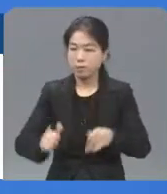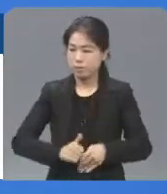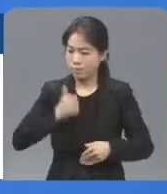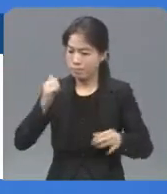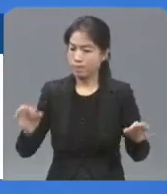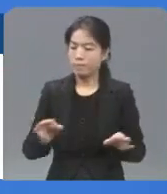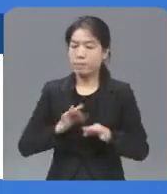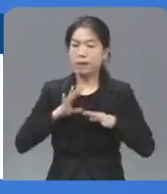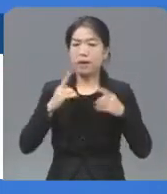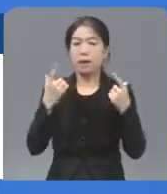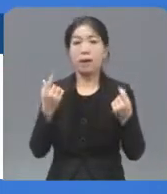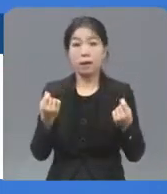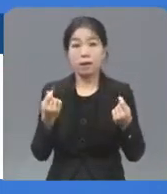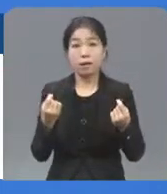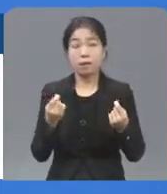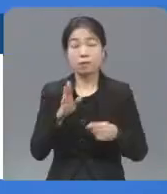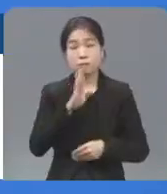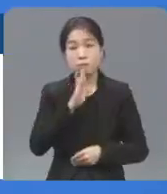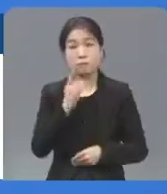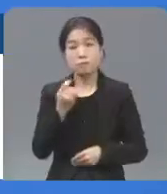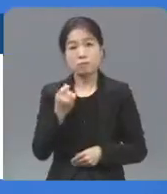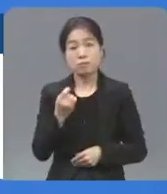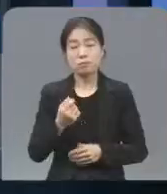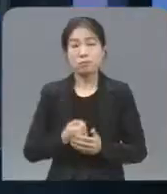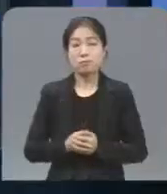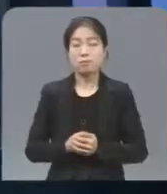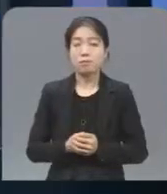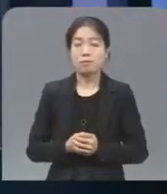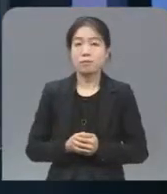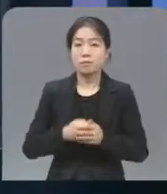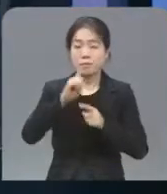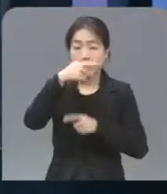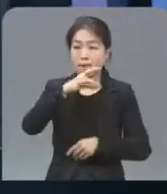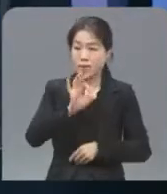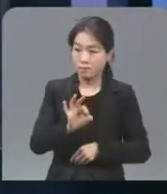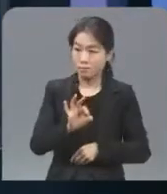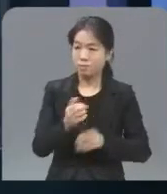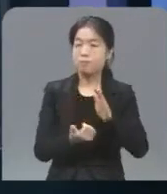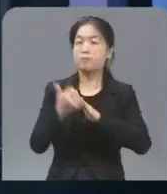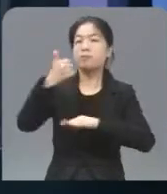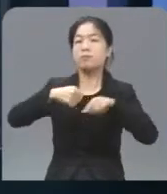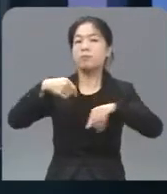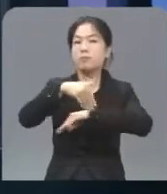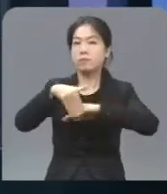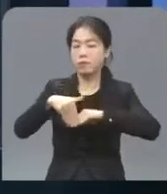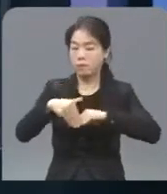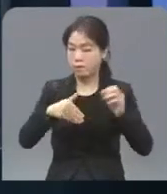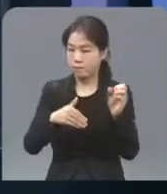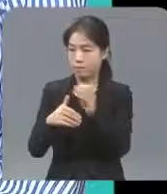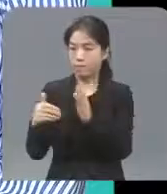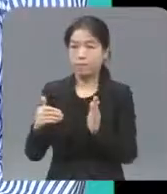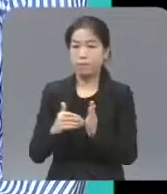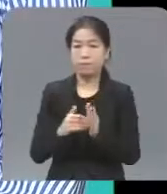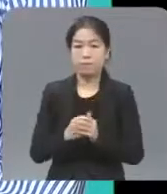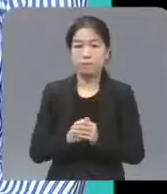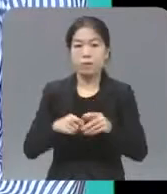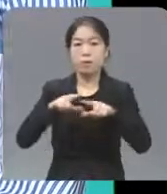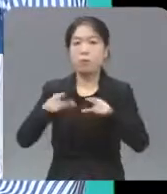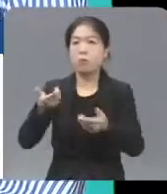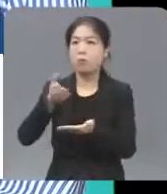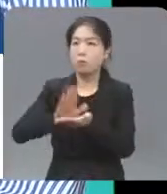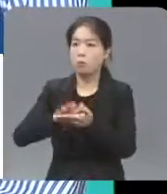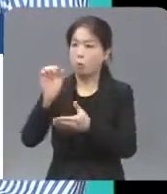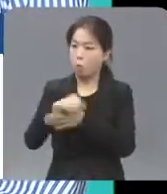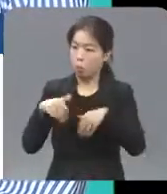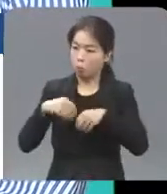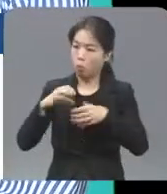놀라고 화나고 있는것도 아니겠습니까 이제 명 후보는 성공한 정책이라고 바빠 닿습니다 근데 민간 개발 허가 해도 암